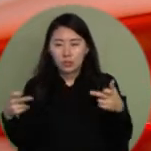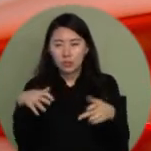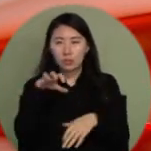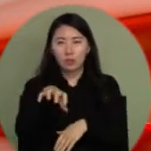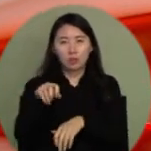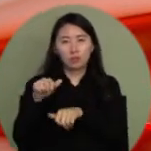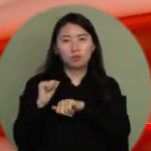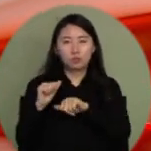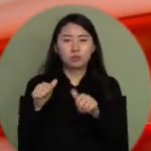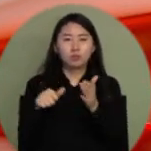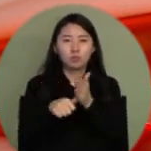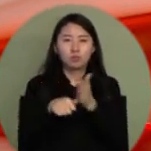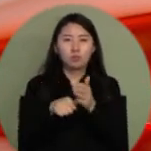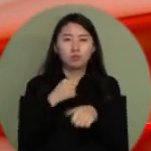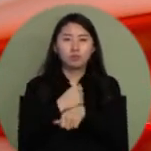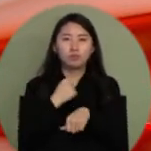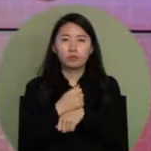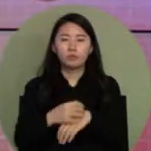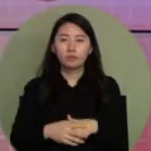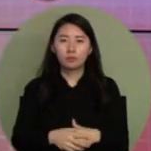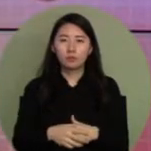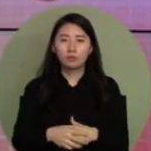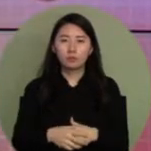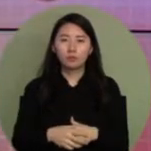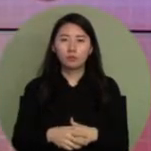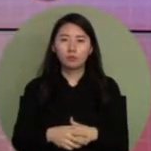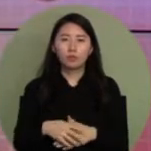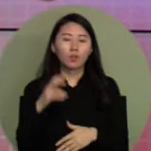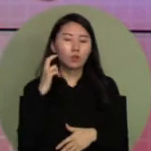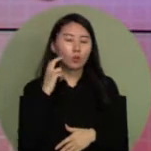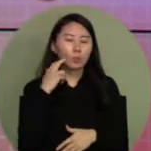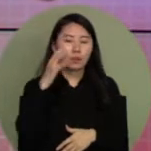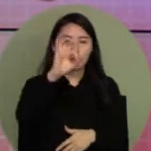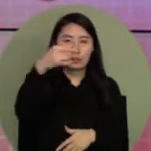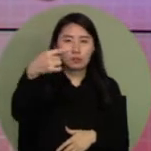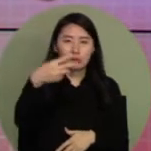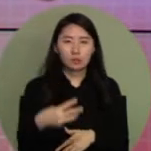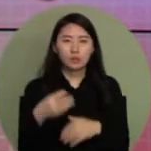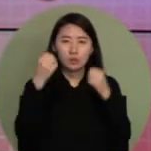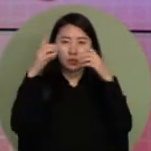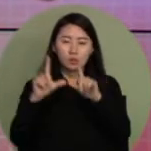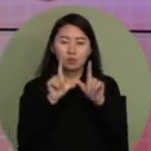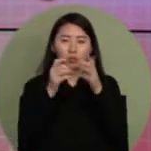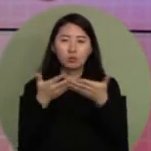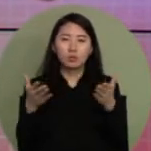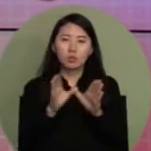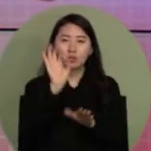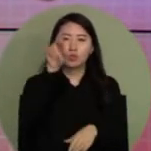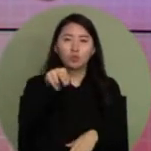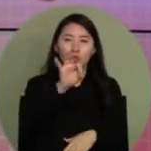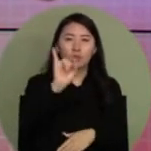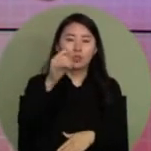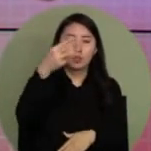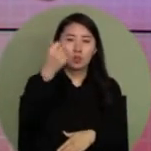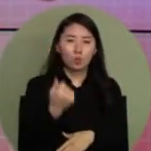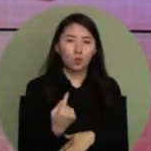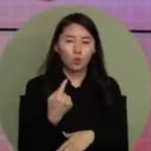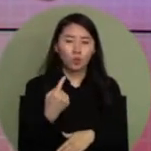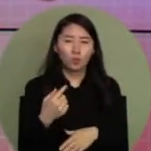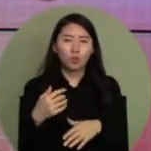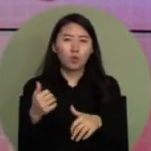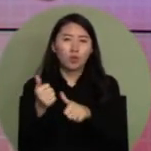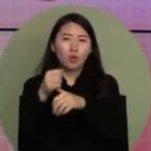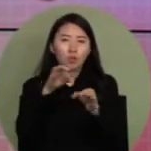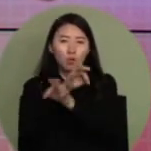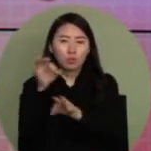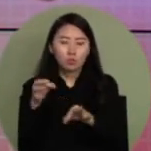부장검사 출신입니다 다음은 송파 어립니다 새누리당 유일호 입원이 차기 경제부총리 후보자